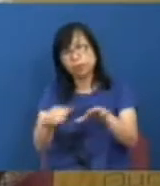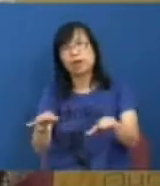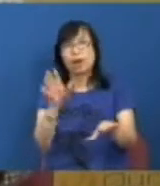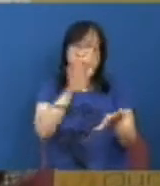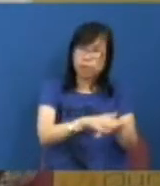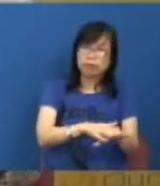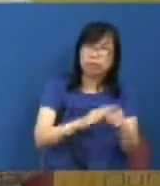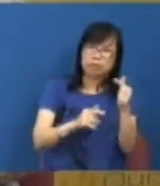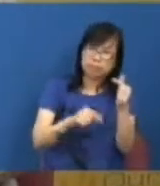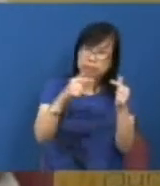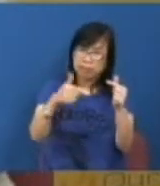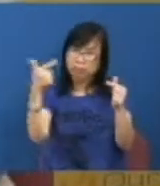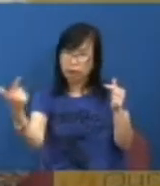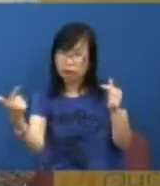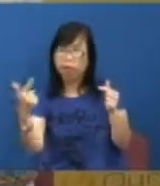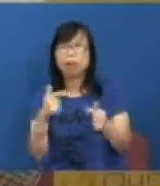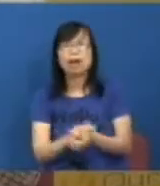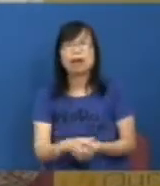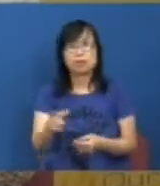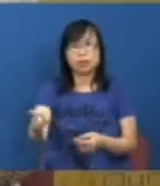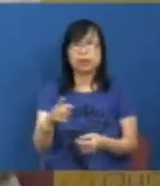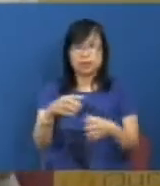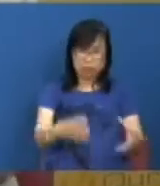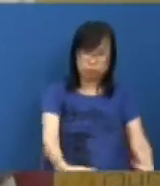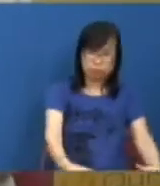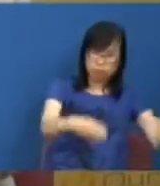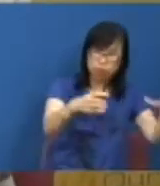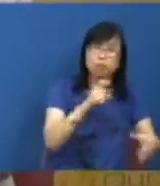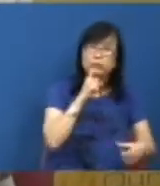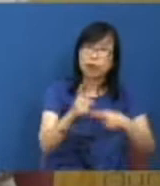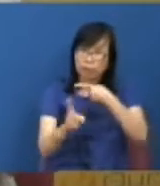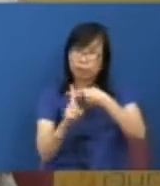個石油氣樽都有一定嘅危險噶嘛。咁你集合咗佢之